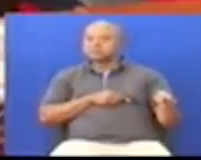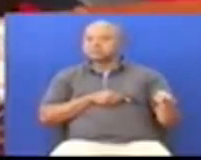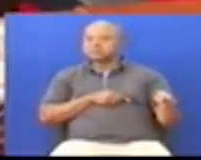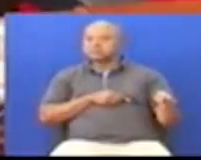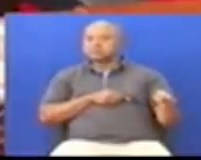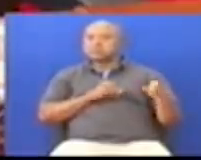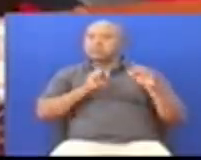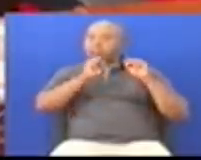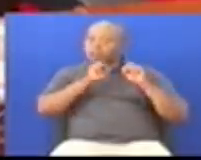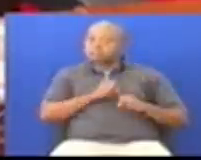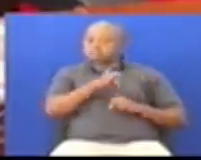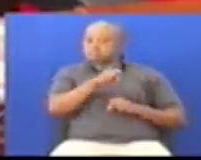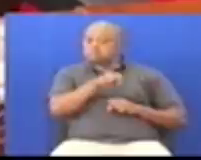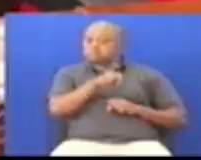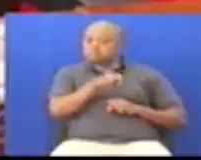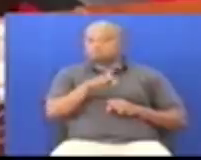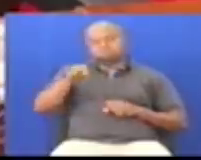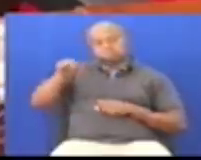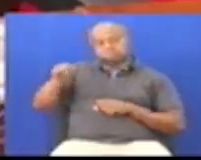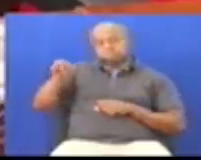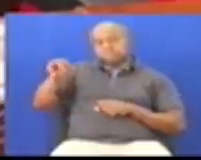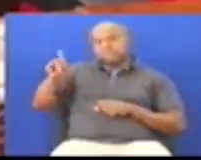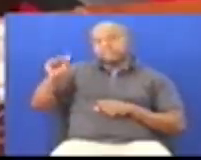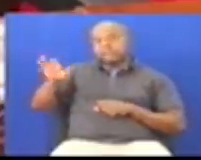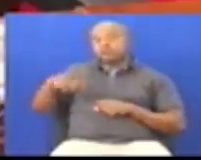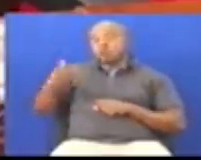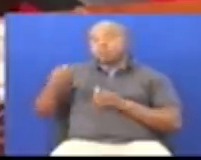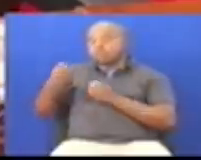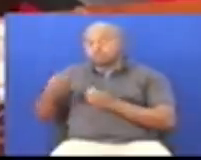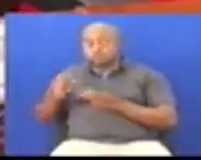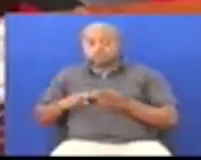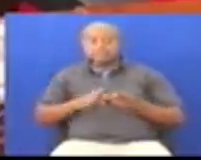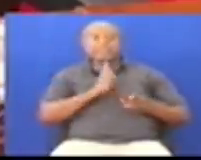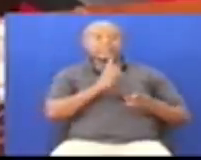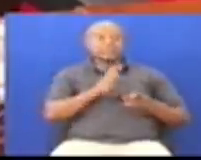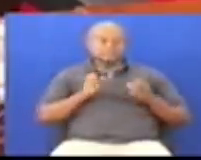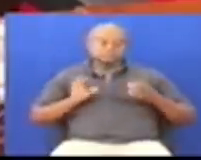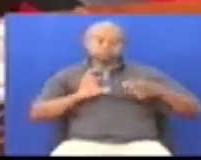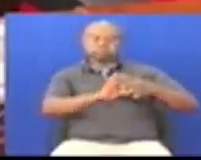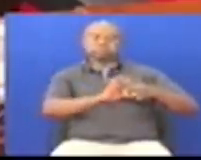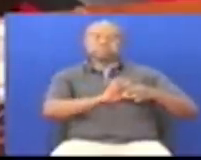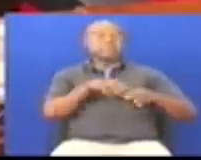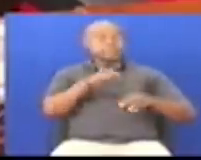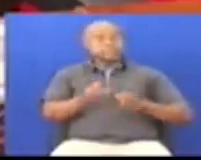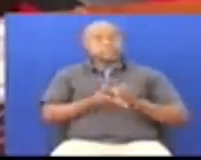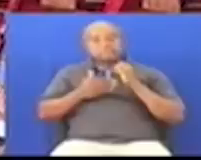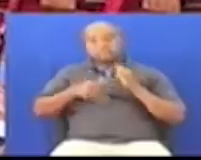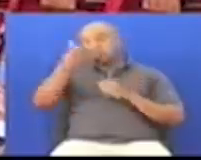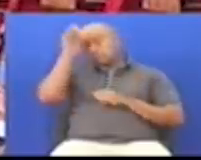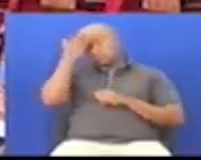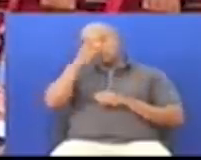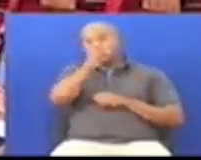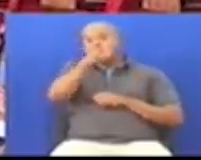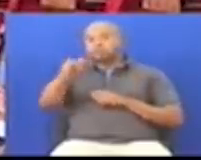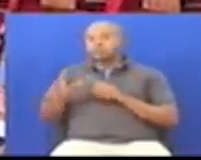Tuipe uzito hii NIDA na hicho kitambulisho, tutaweza kuwatambua watu wetu.